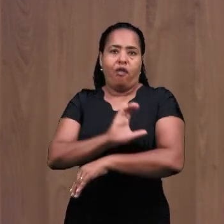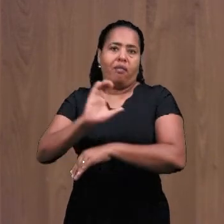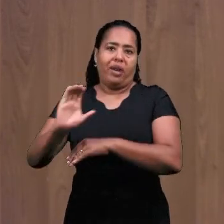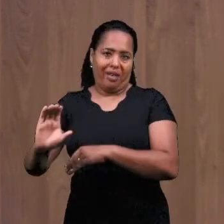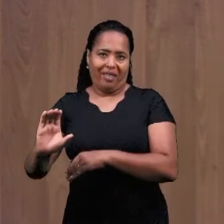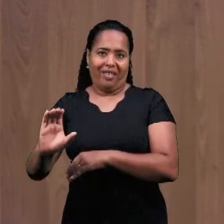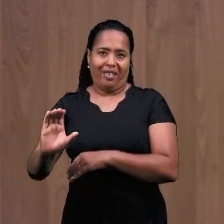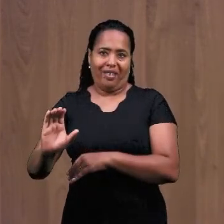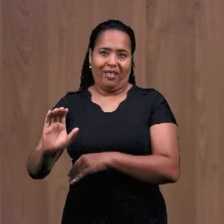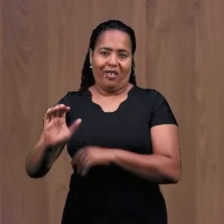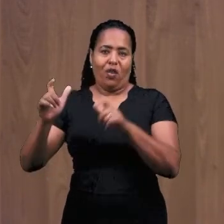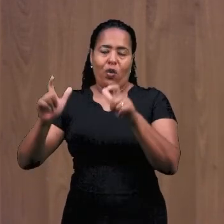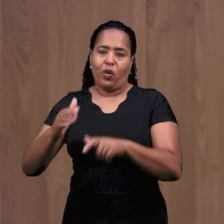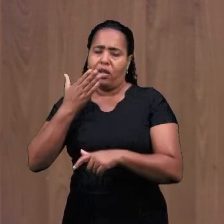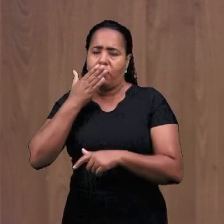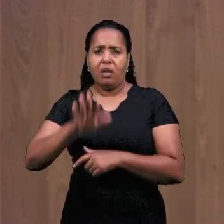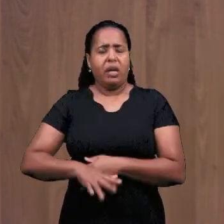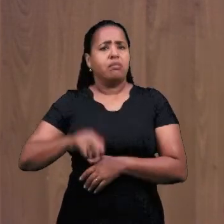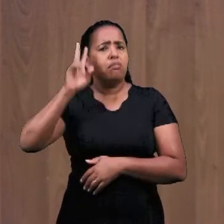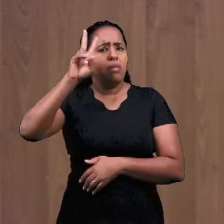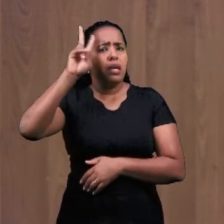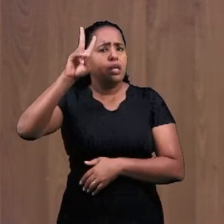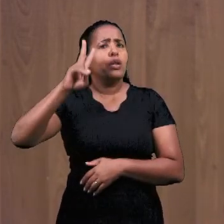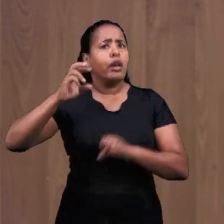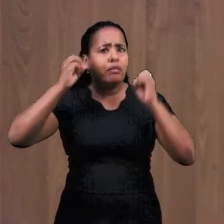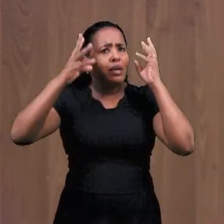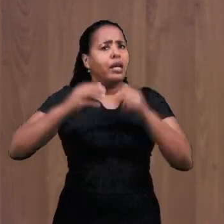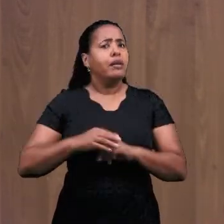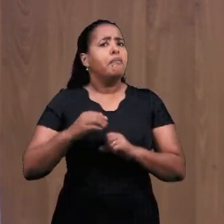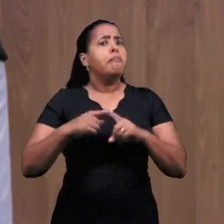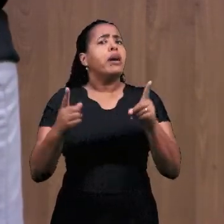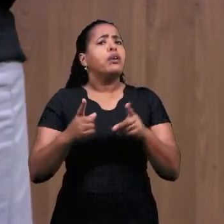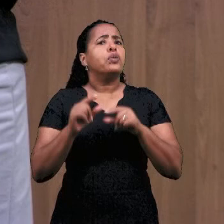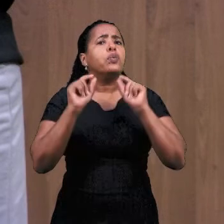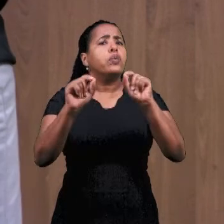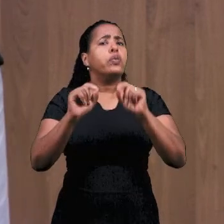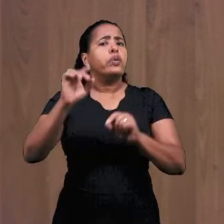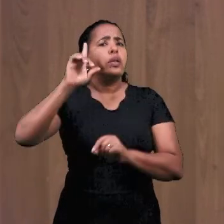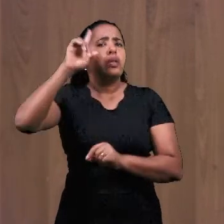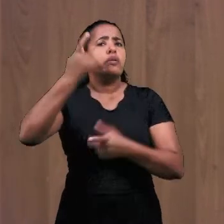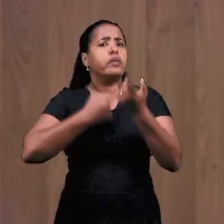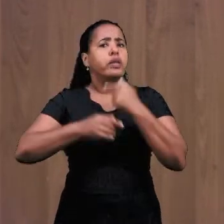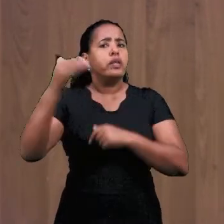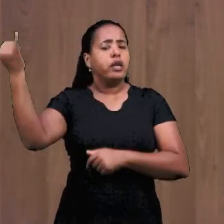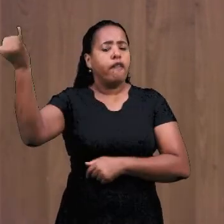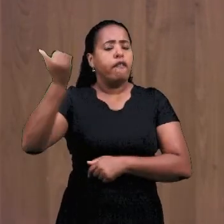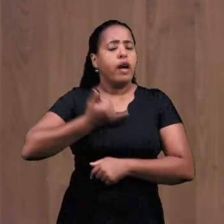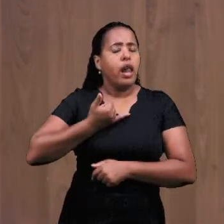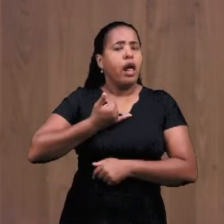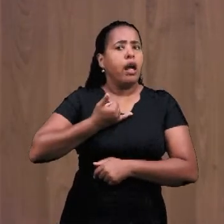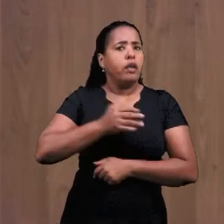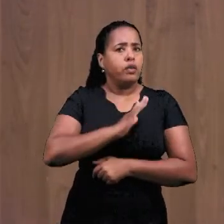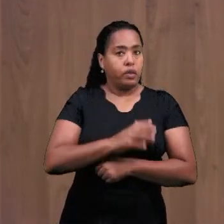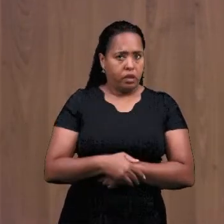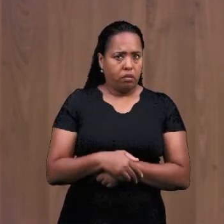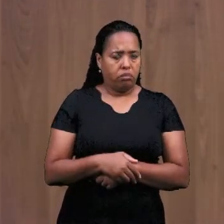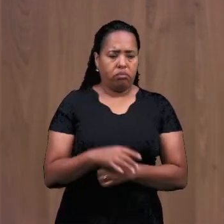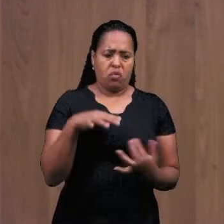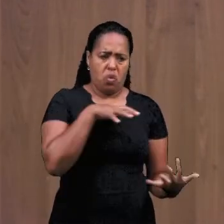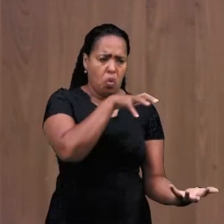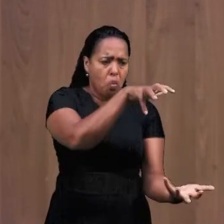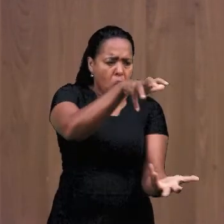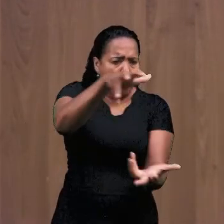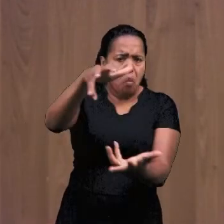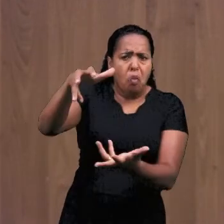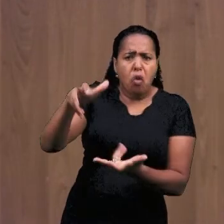Moïse. Et qu'est-ce que Dieu veut nous parler dans cette histoire? Le monde, il est rempli d'enseignements contraires à la parole